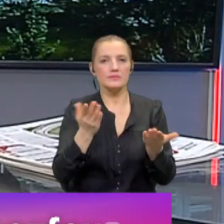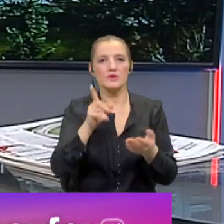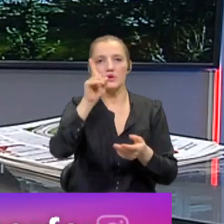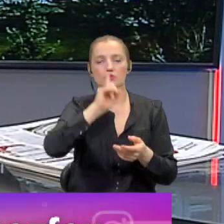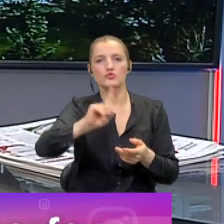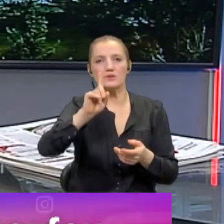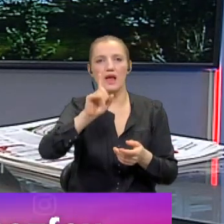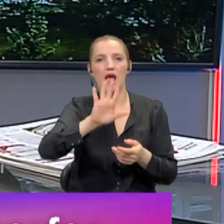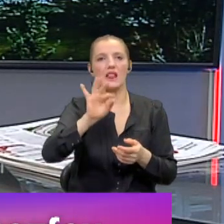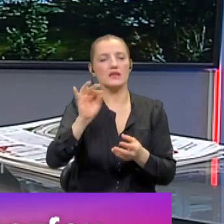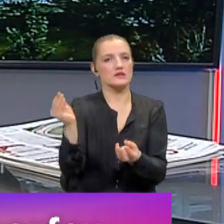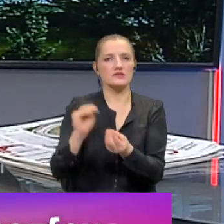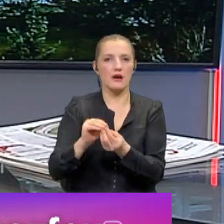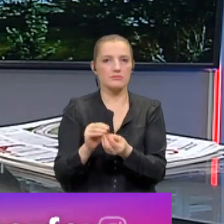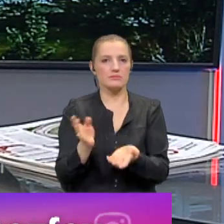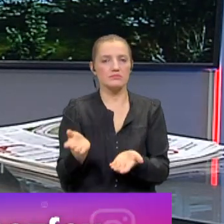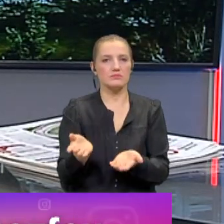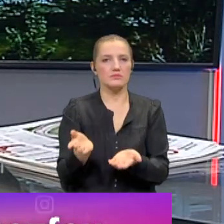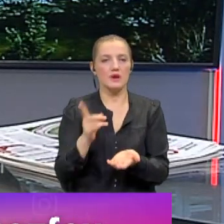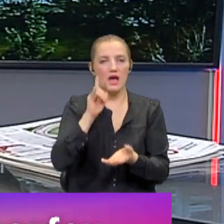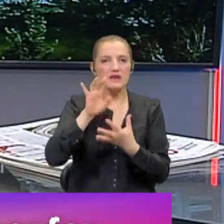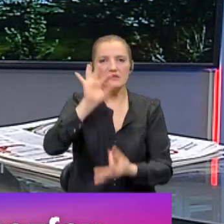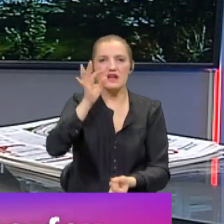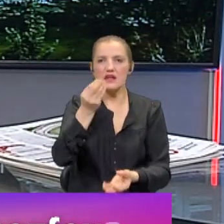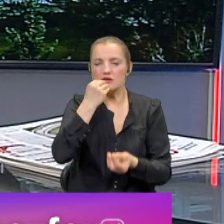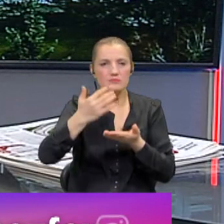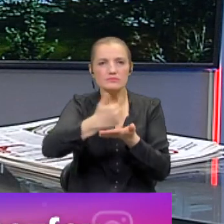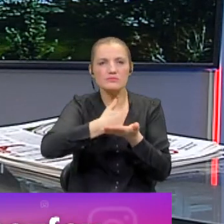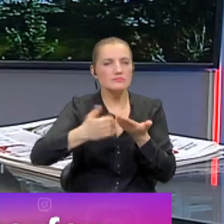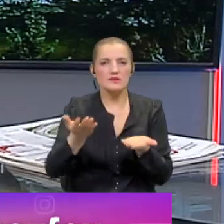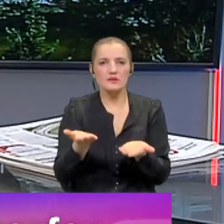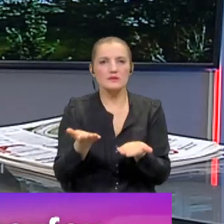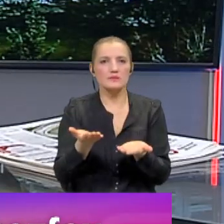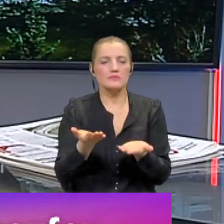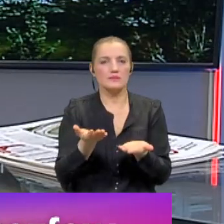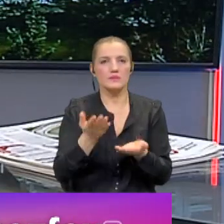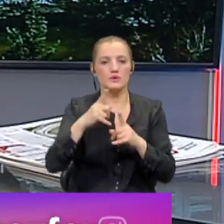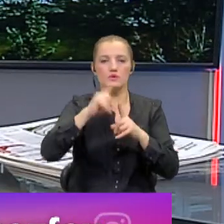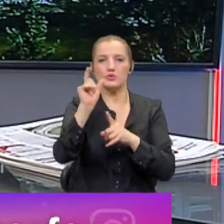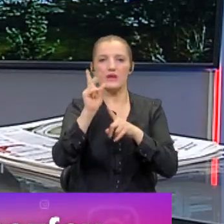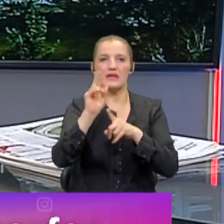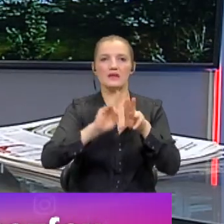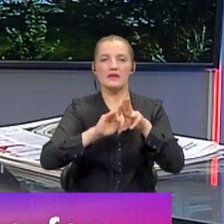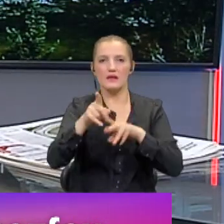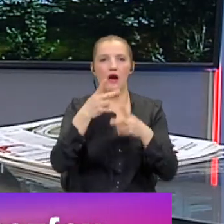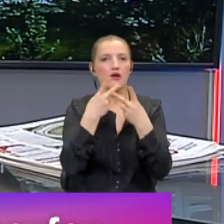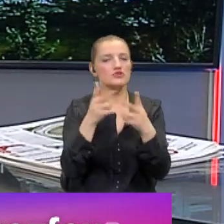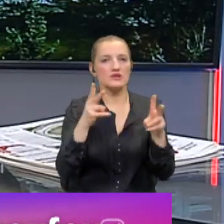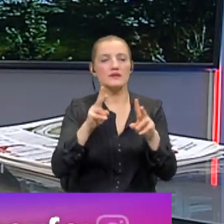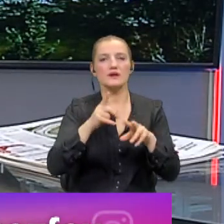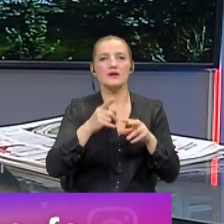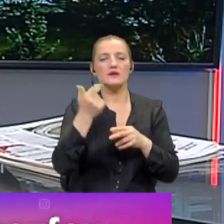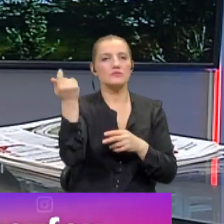yüzde 50'lik zam ve nasıl olacak insanlar nasıl geçecek tüik'in açıkladığı rakamlara bakarak enflasyon